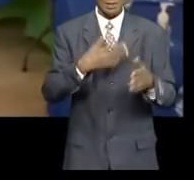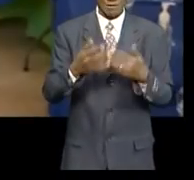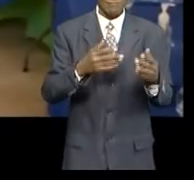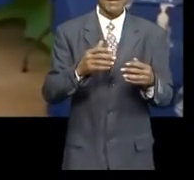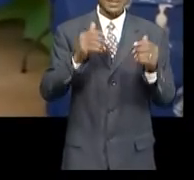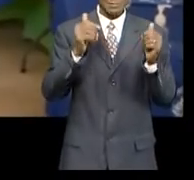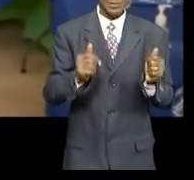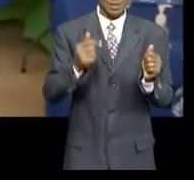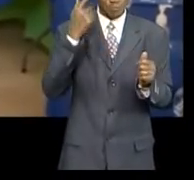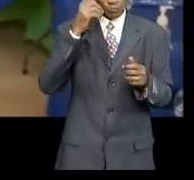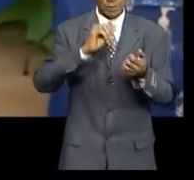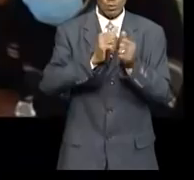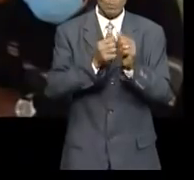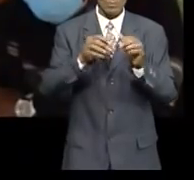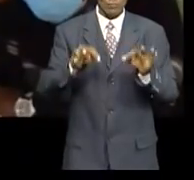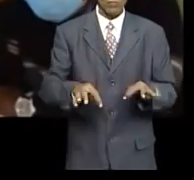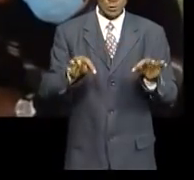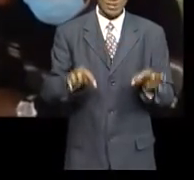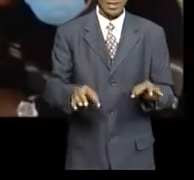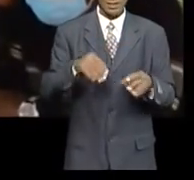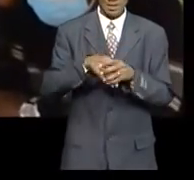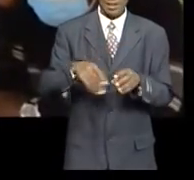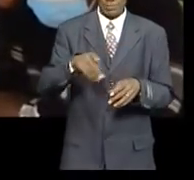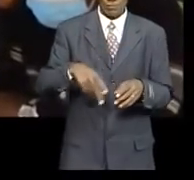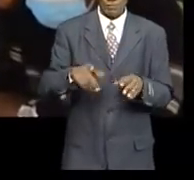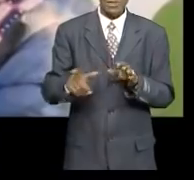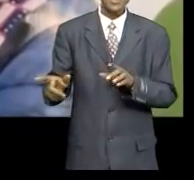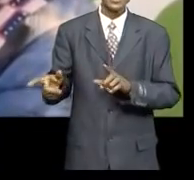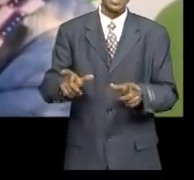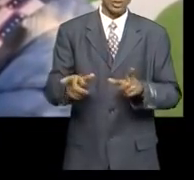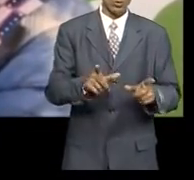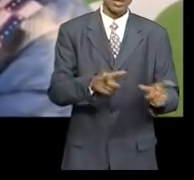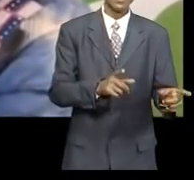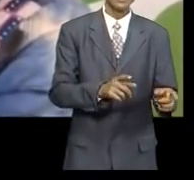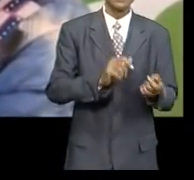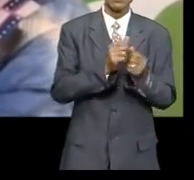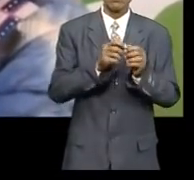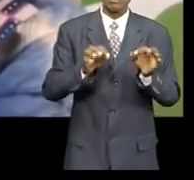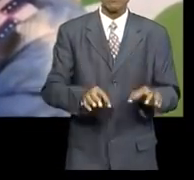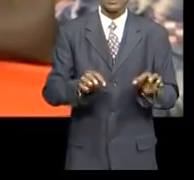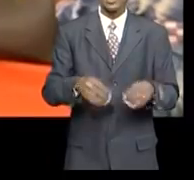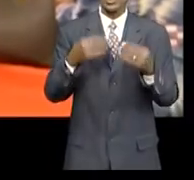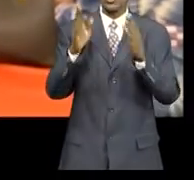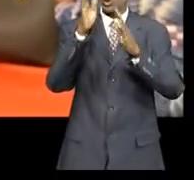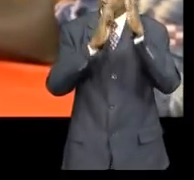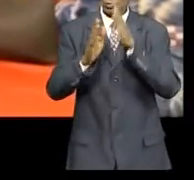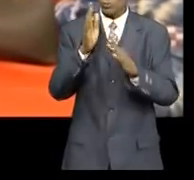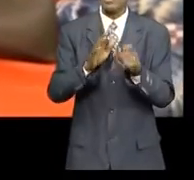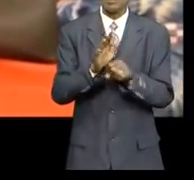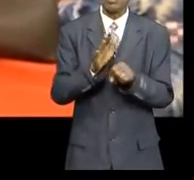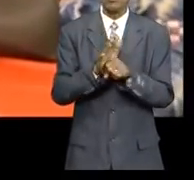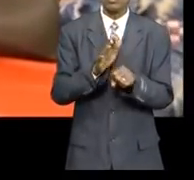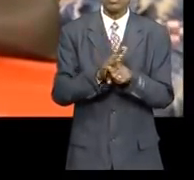la réforme foncière. Celle-ci se résume à la rémunération cadastre congolais, la sécurisation des titres,